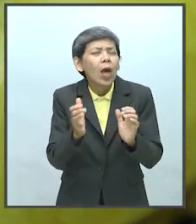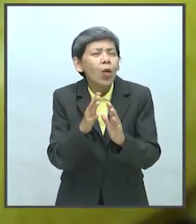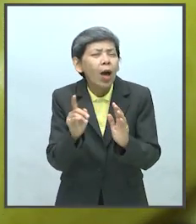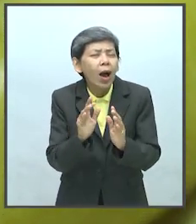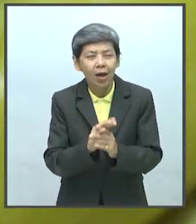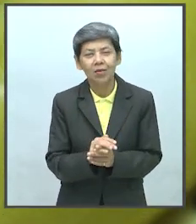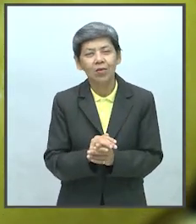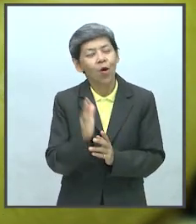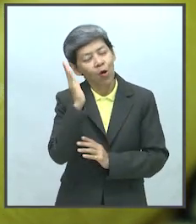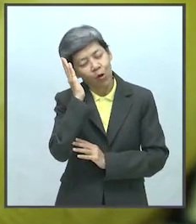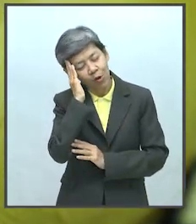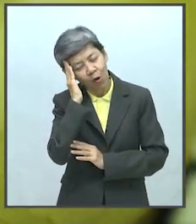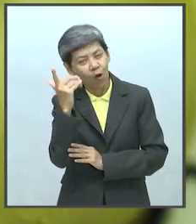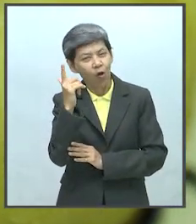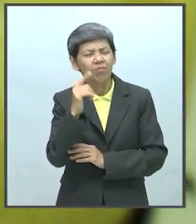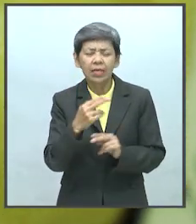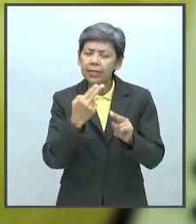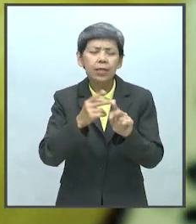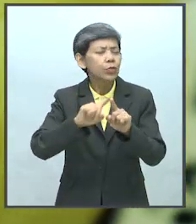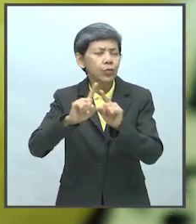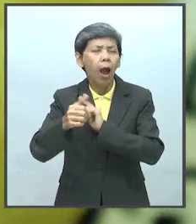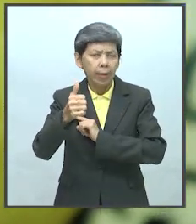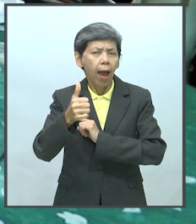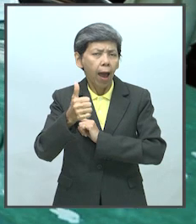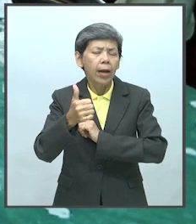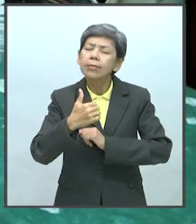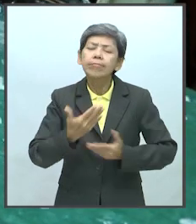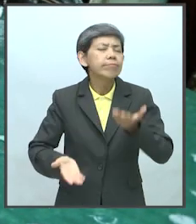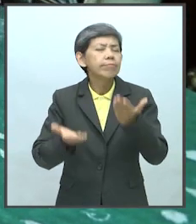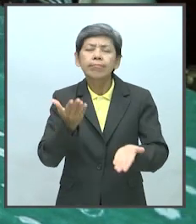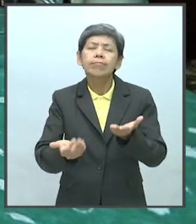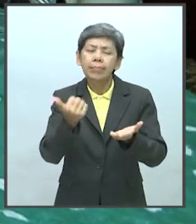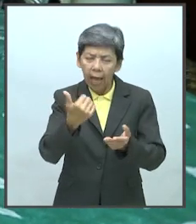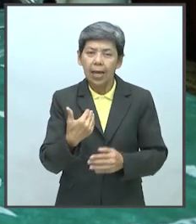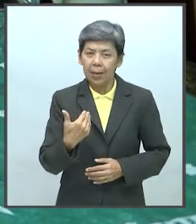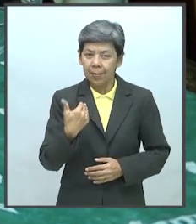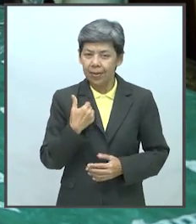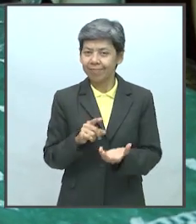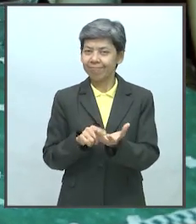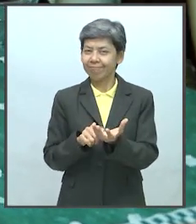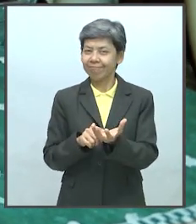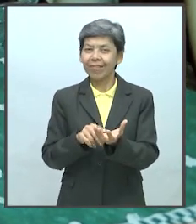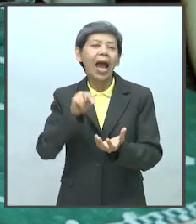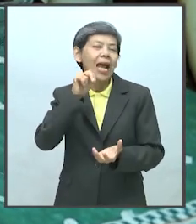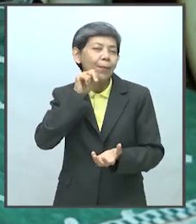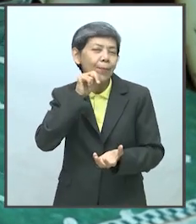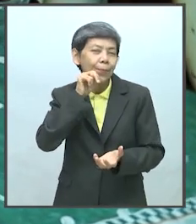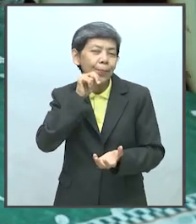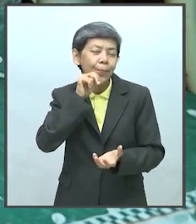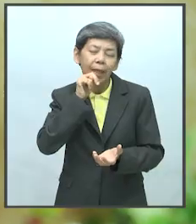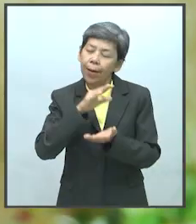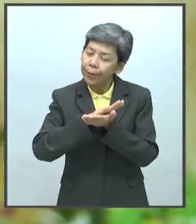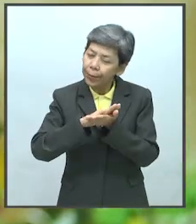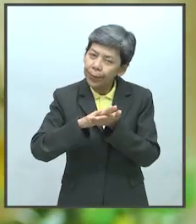ทองครับจริงๆจะใช้สายพันธุ์อื่นก็ได้น ะคร ับแล้วแต่ชอบใจแล้วก็จะมีในส่วนตัวนี้เป็นน้ำนะฮะอันนี้น้ำสะอาดนะ